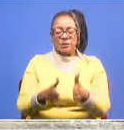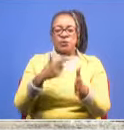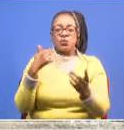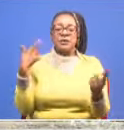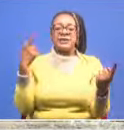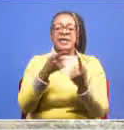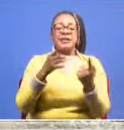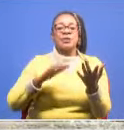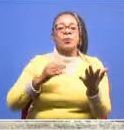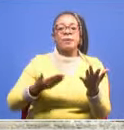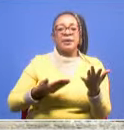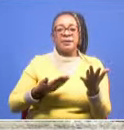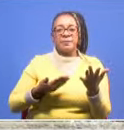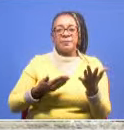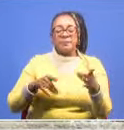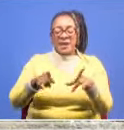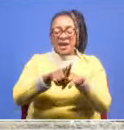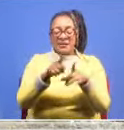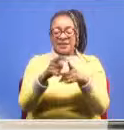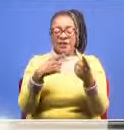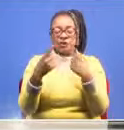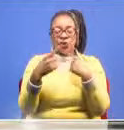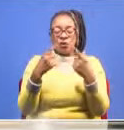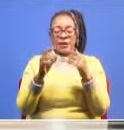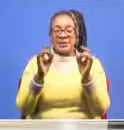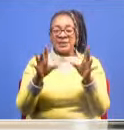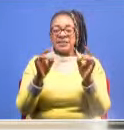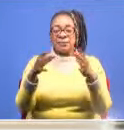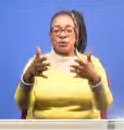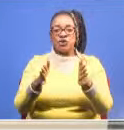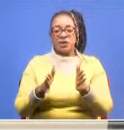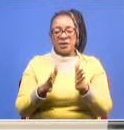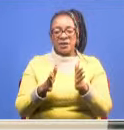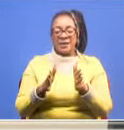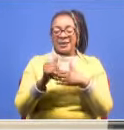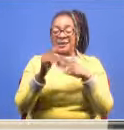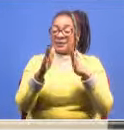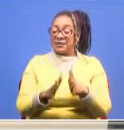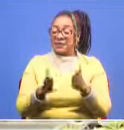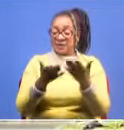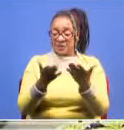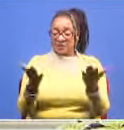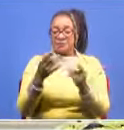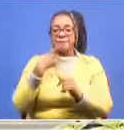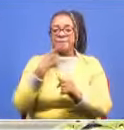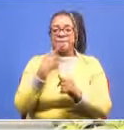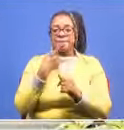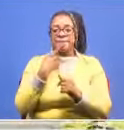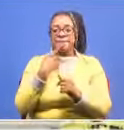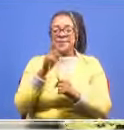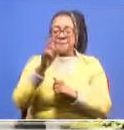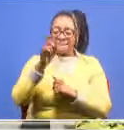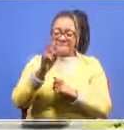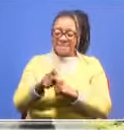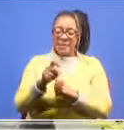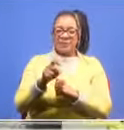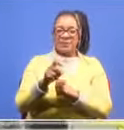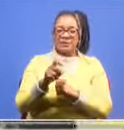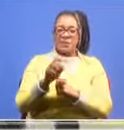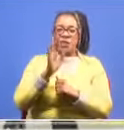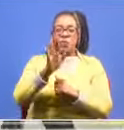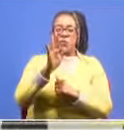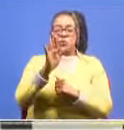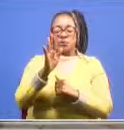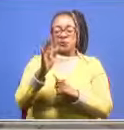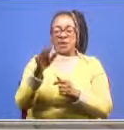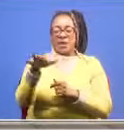women. Wakizungumza katika hifadhi ya maiti ya City, viongozi hao wamesema ni sharti wasimamizi wa usalama eneo